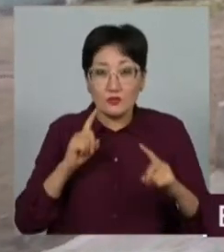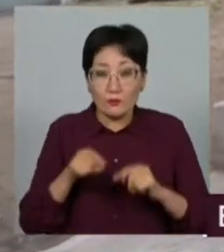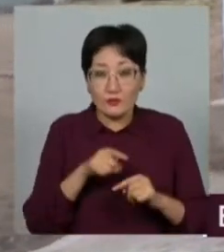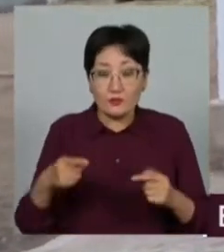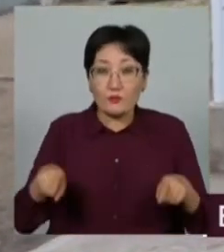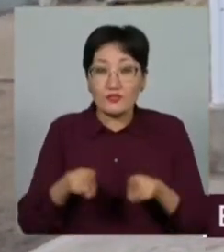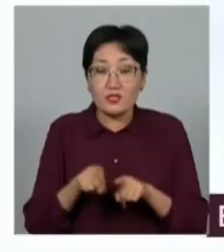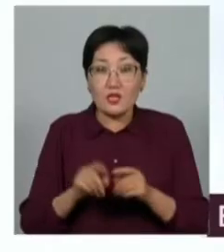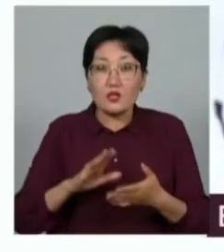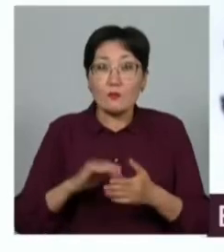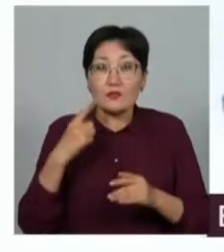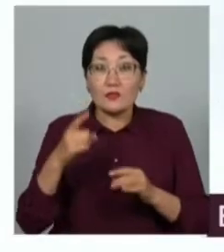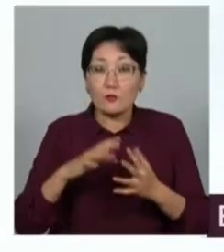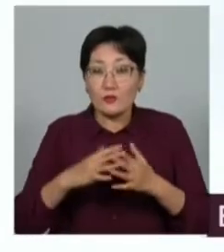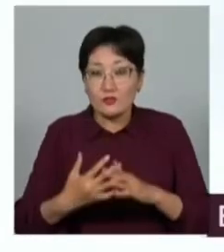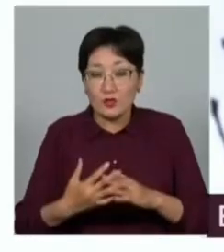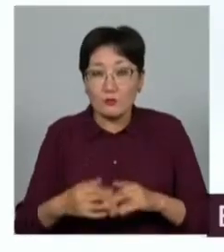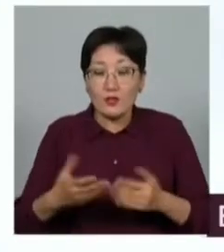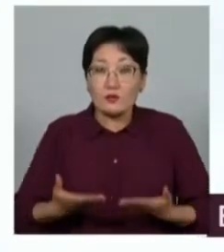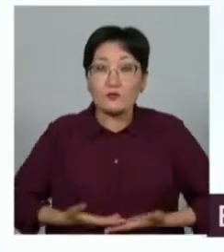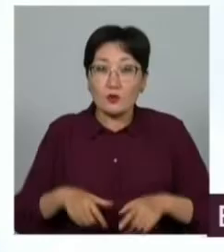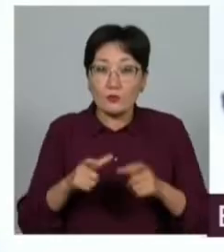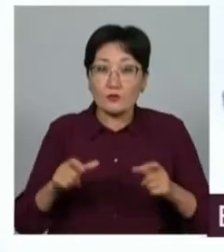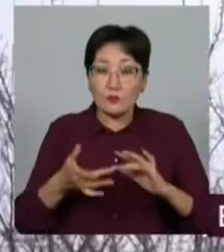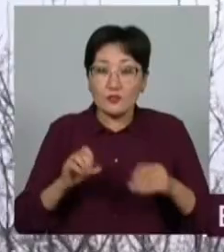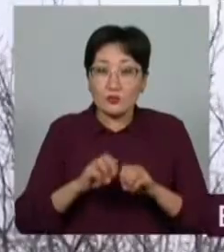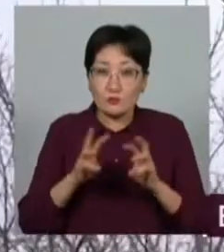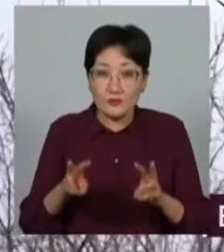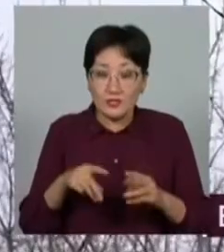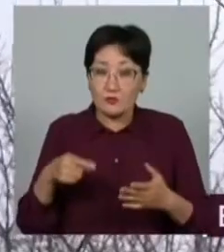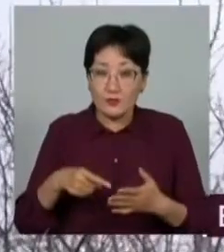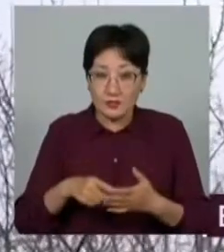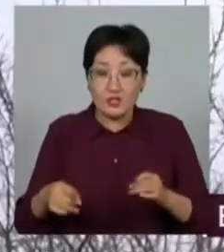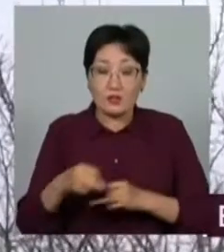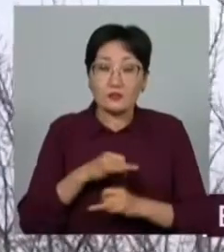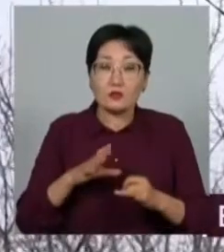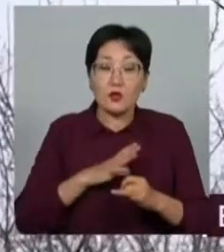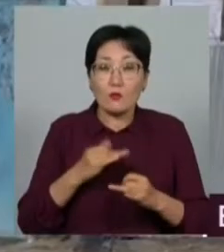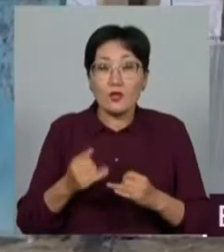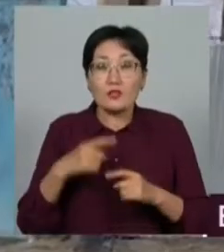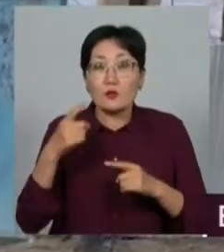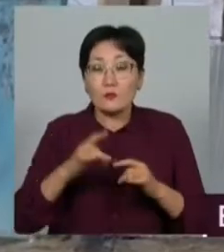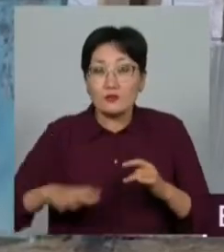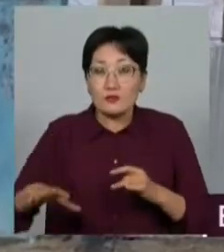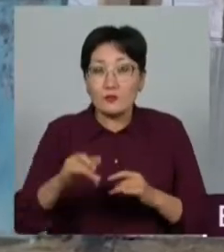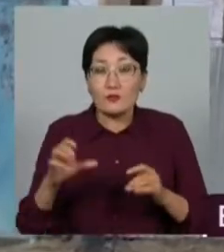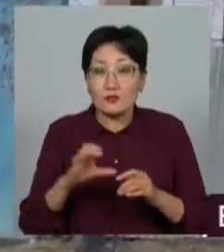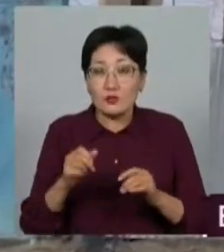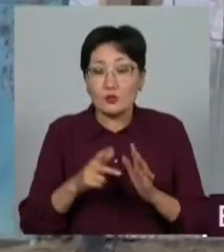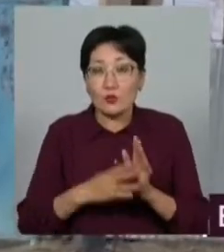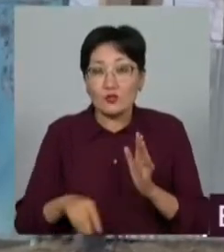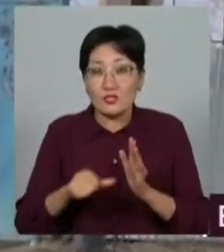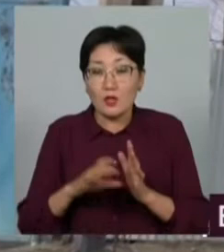барысында сондай-ақ Шалғайдағы шағын аудандардың тұрғындарын интернетпен қамтамасыз ету мәселесі де сөз етілді. Шеткі аудандарды секундына